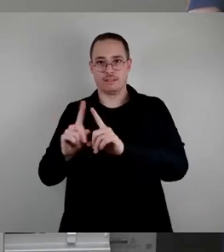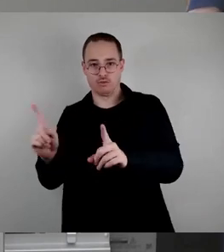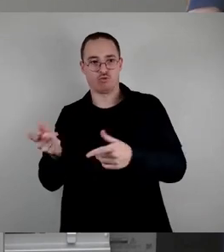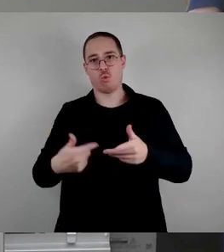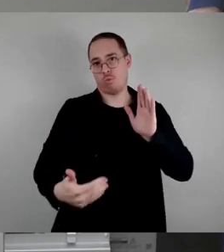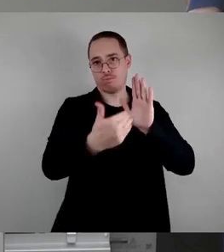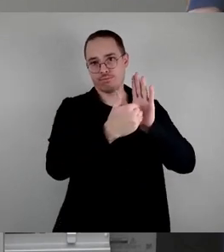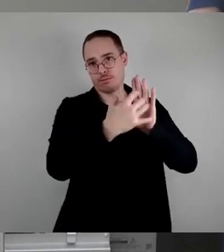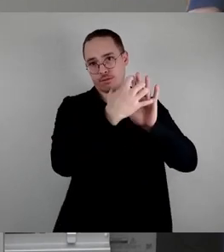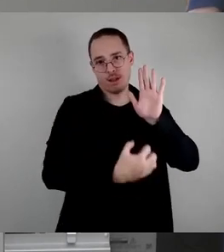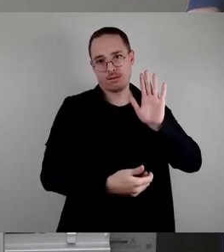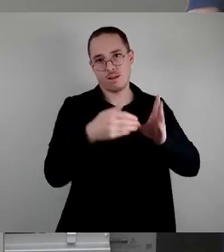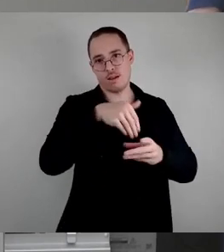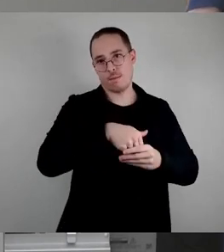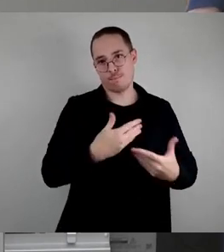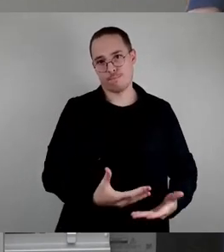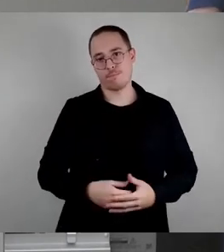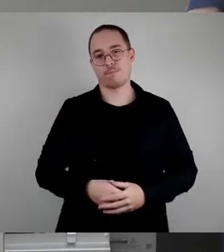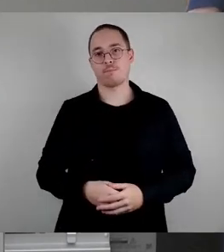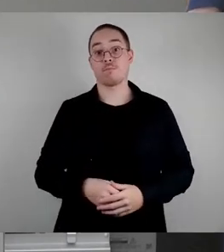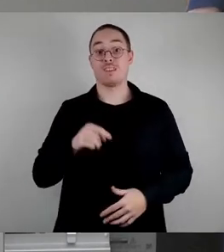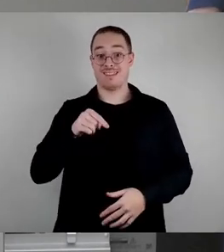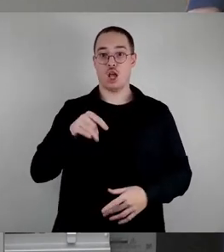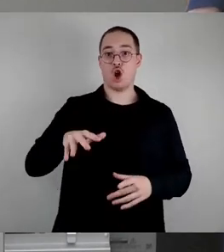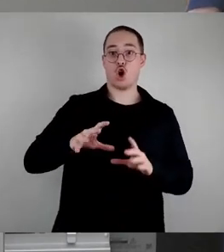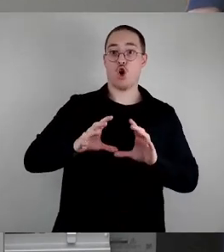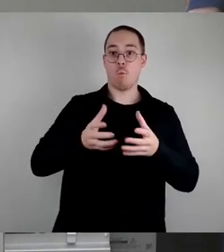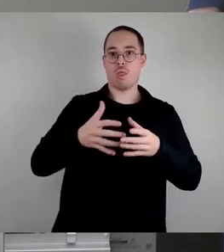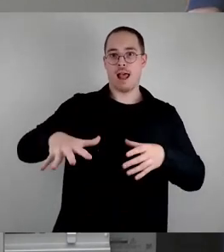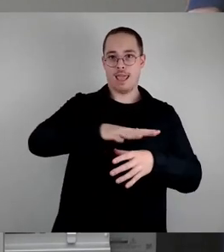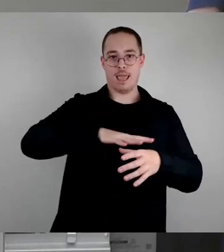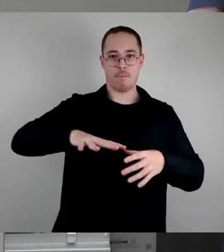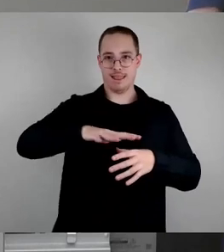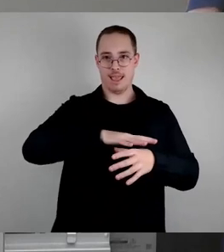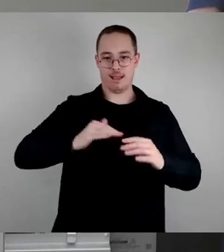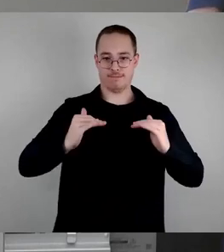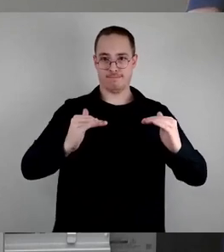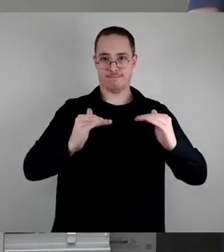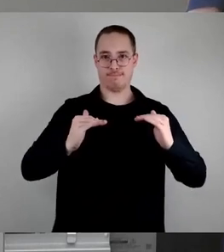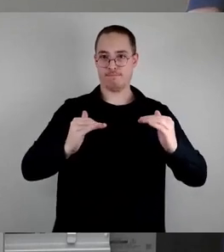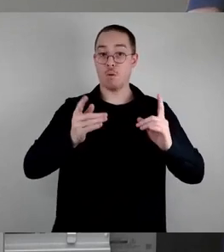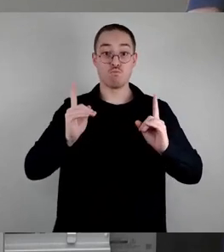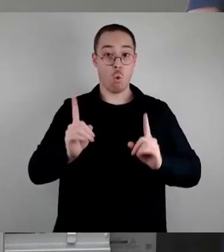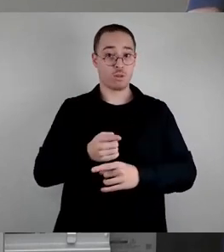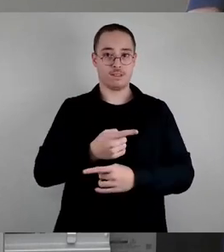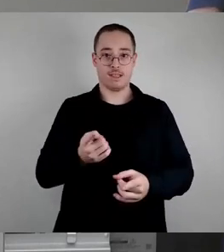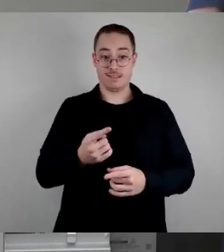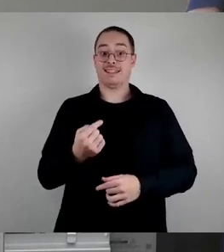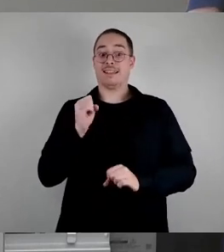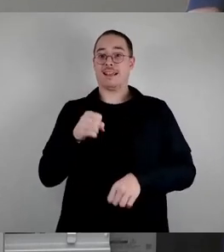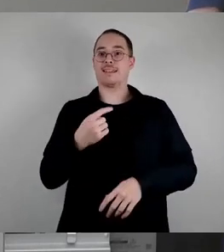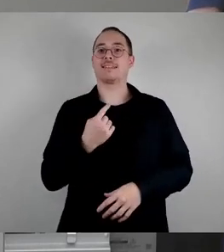Die kommunale Ebene wird nicht automatisch dazu verpflichtet, sondern kann sich selbst mit einer Transparenzsatzung